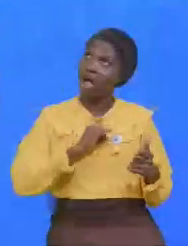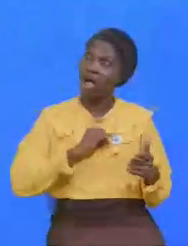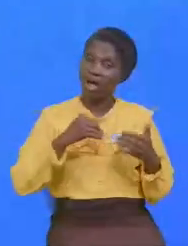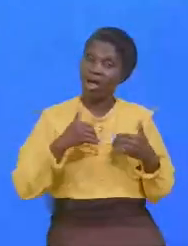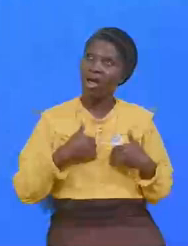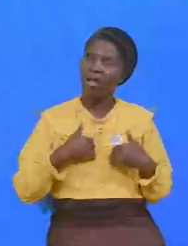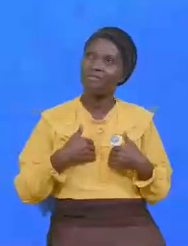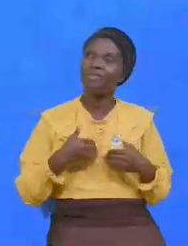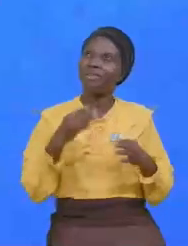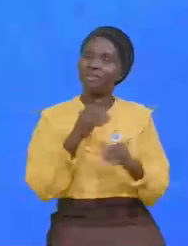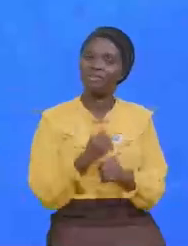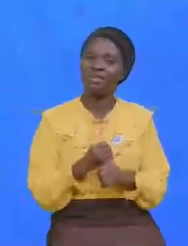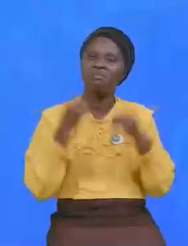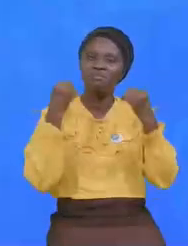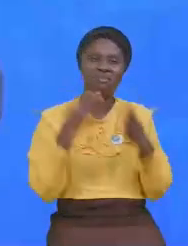que mon Seigneur,